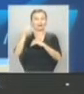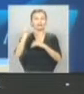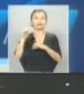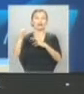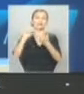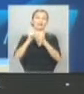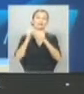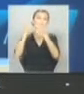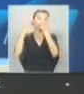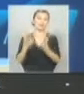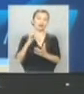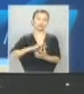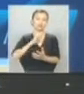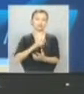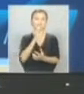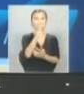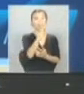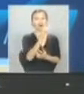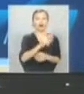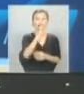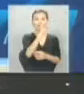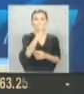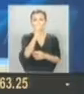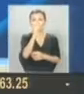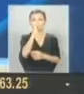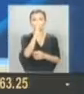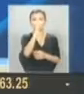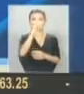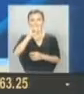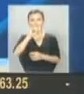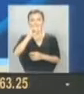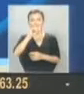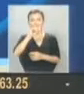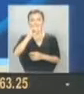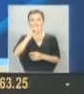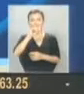ที่อาจจะทำให้ฟีฟ่าและชาติสมาชิกไม่มีความเชื่อใจ